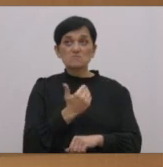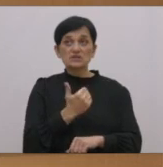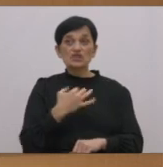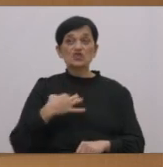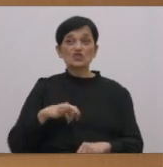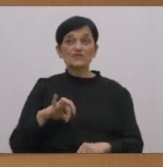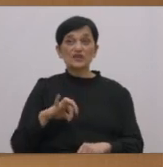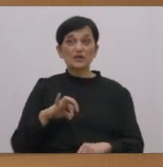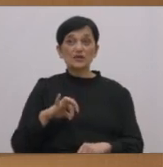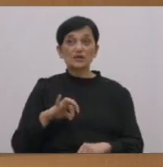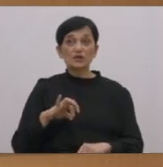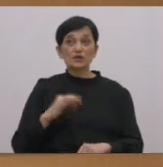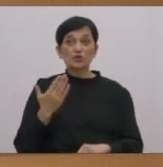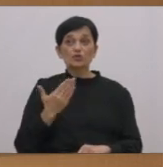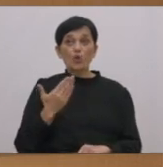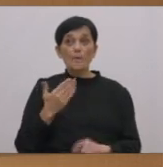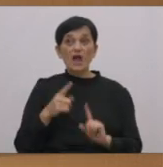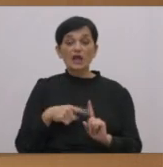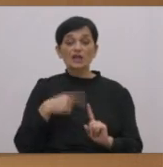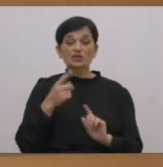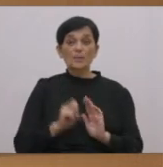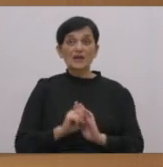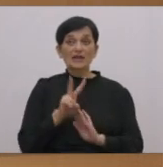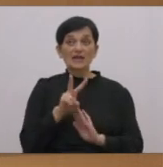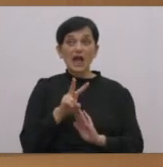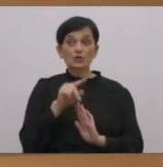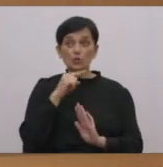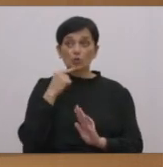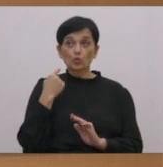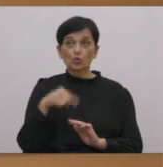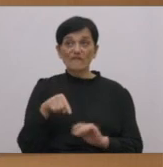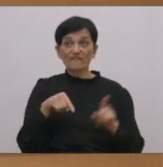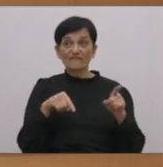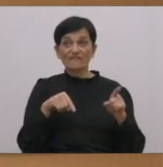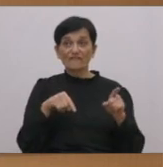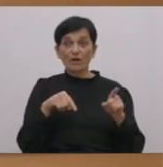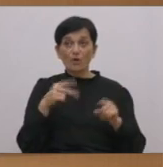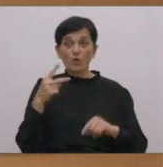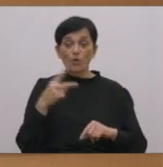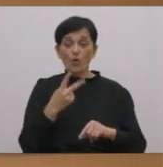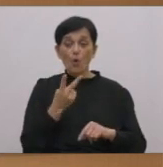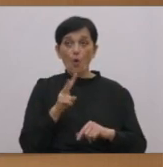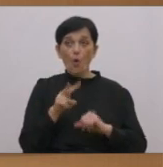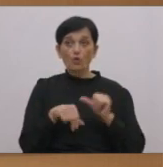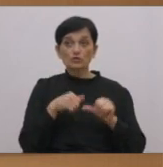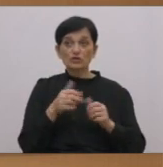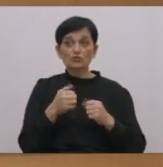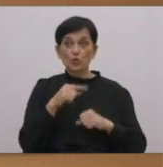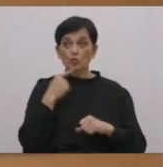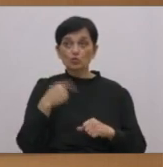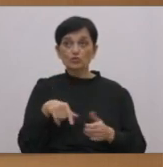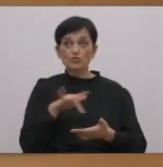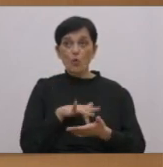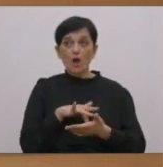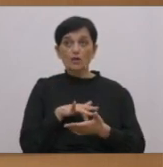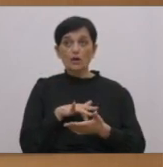შვილი, რომლებიც შემდეგ გაიქცნენ რუსეთში და 2022 წელს მიიღეს რუსეთის